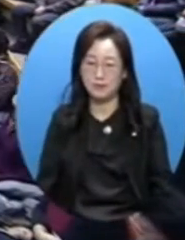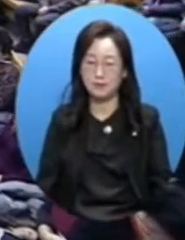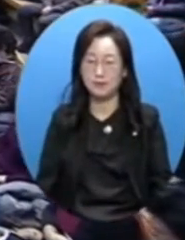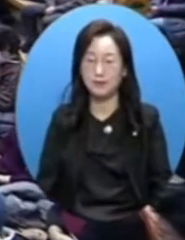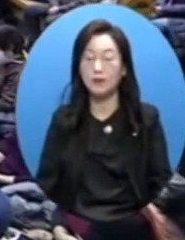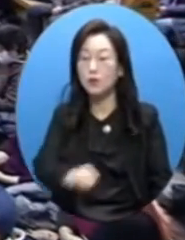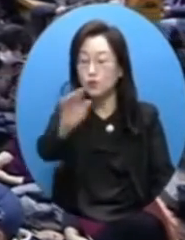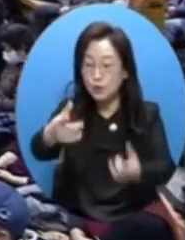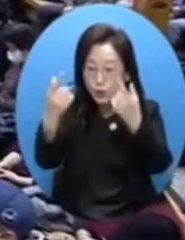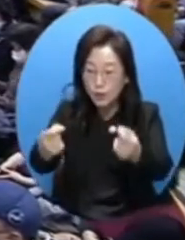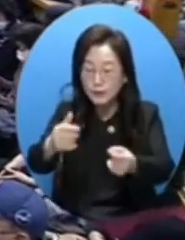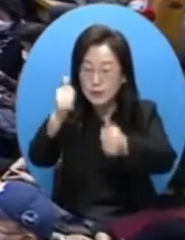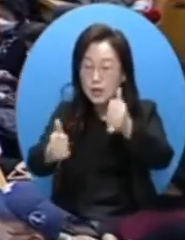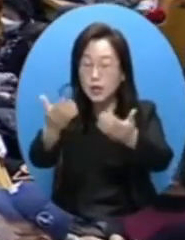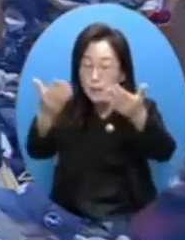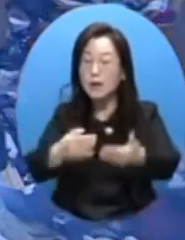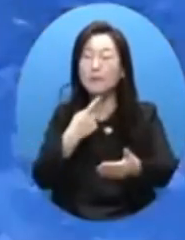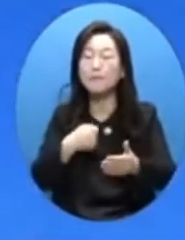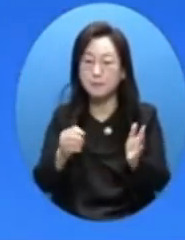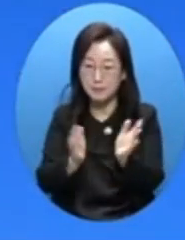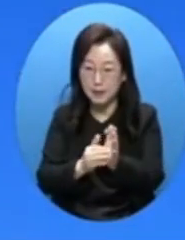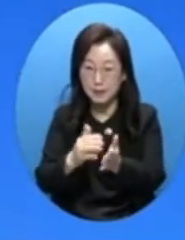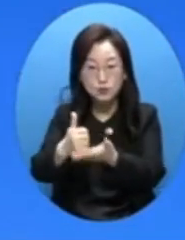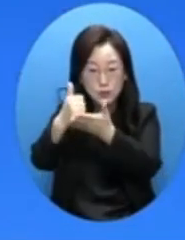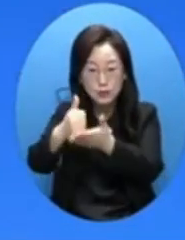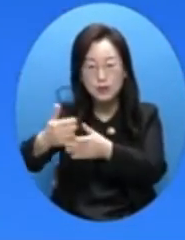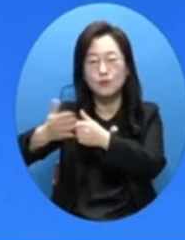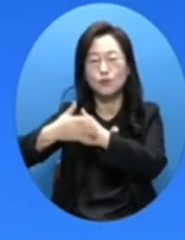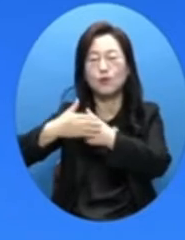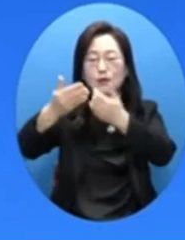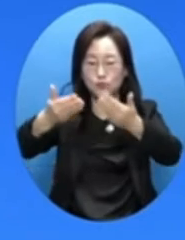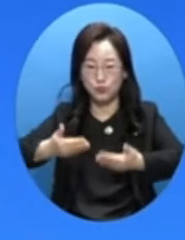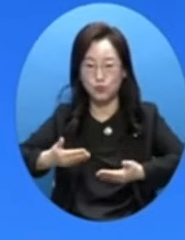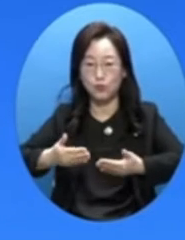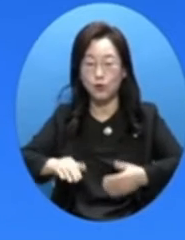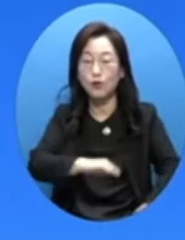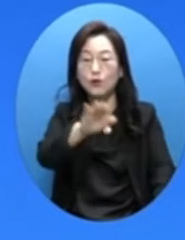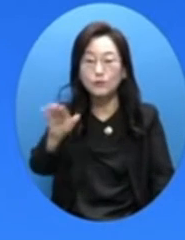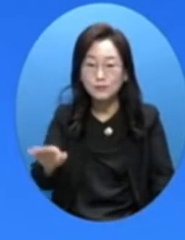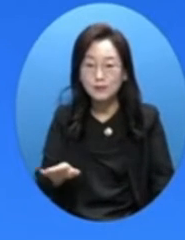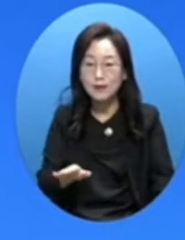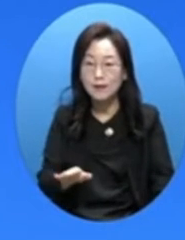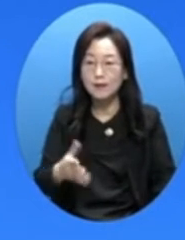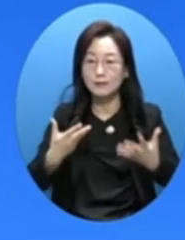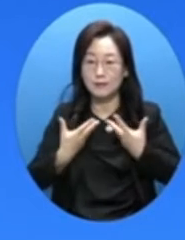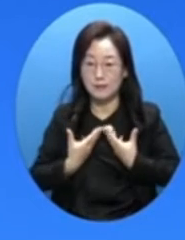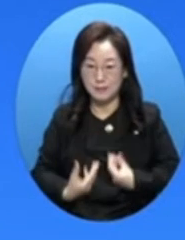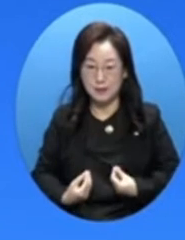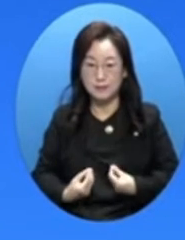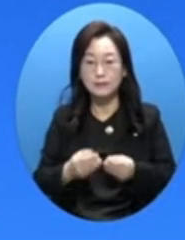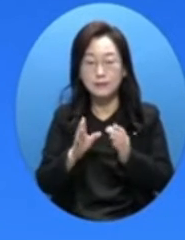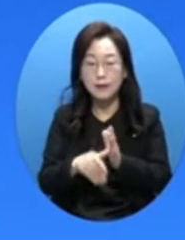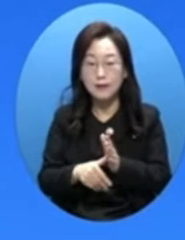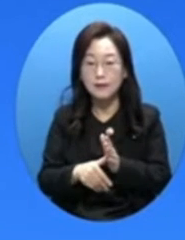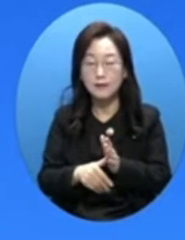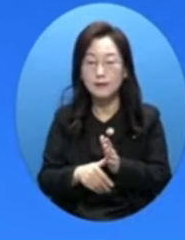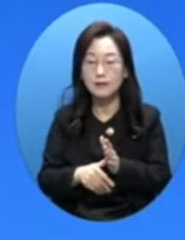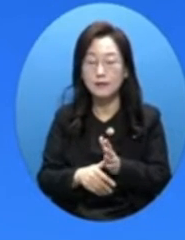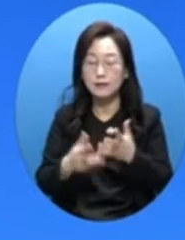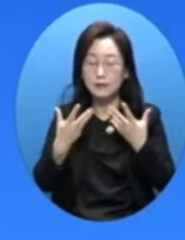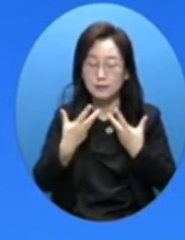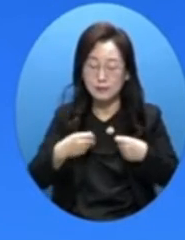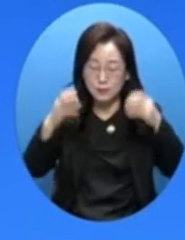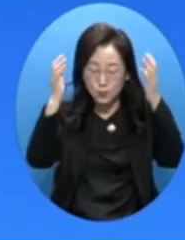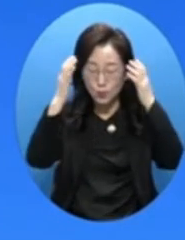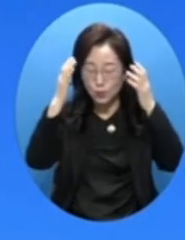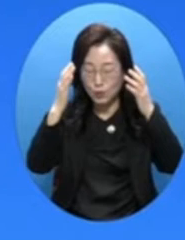우리와 똑같이 시험을 받으신 주님이 우리를 돕고 계십니다. 우리가 절망에 처했을 때 그 절망의 고통을